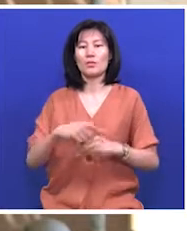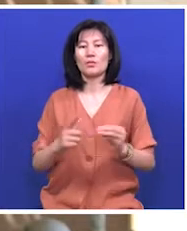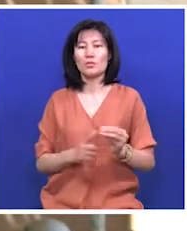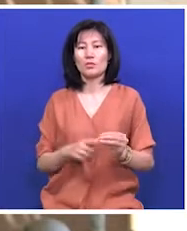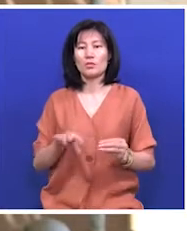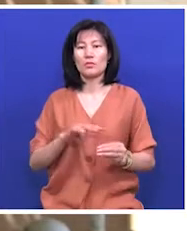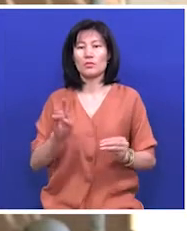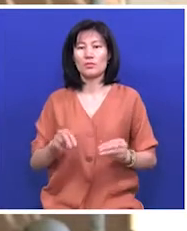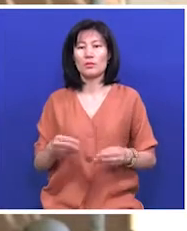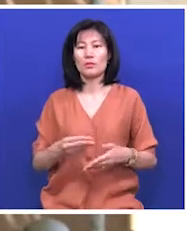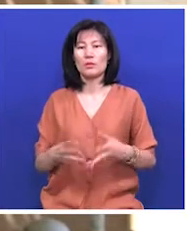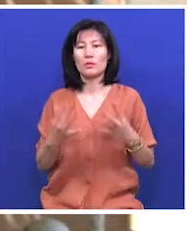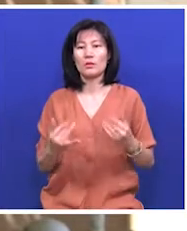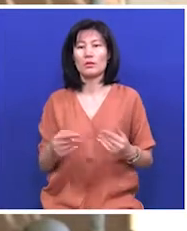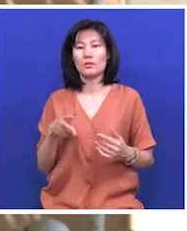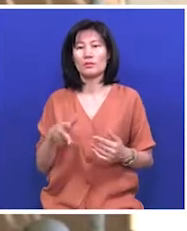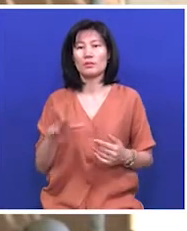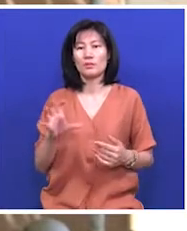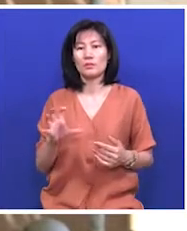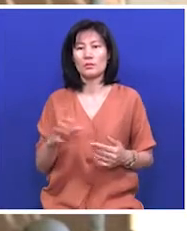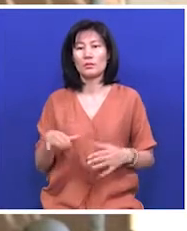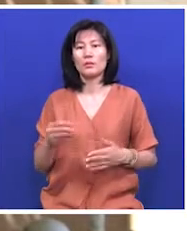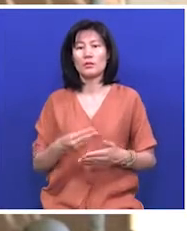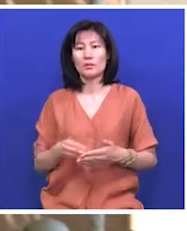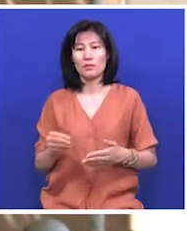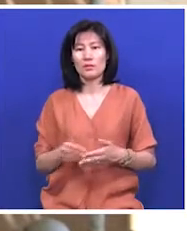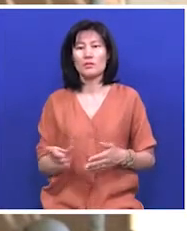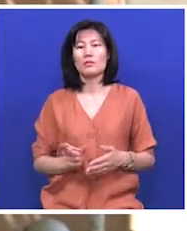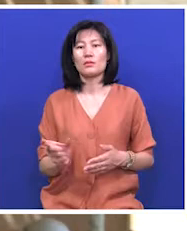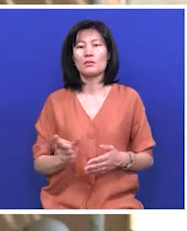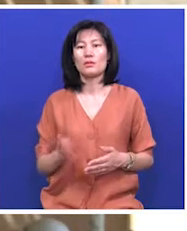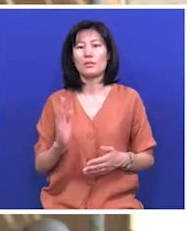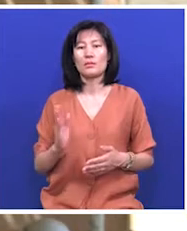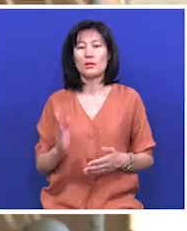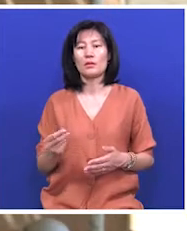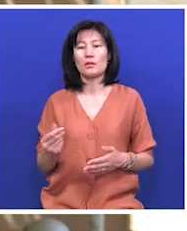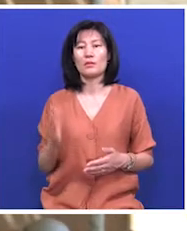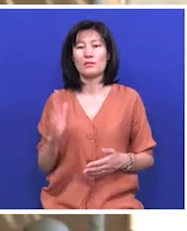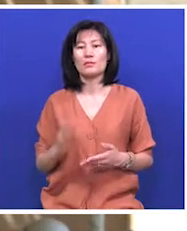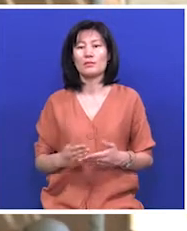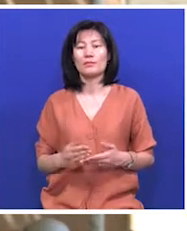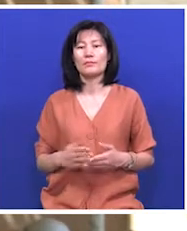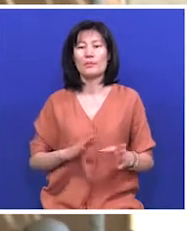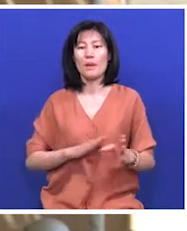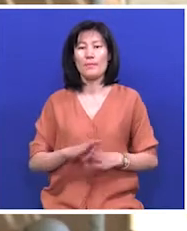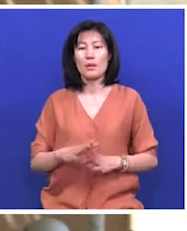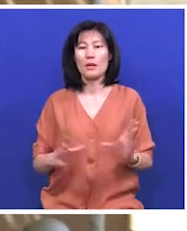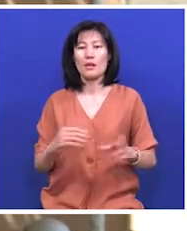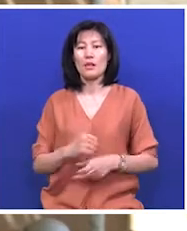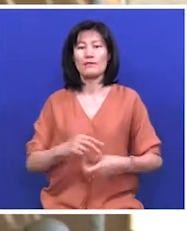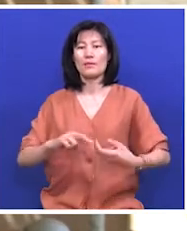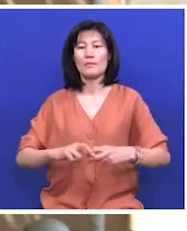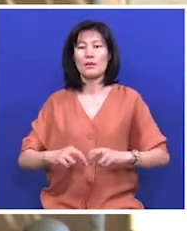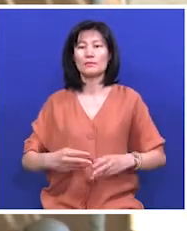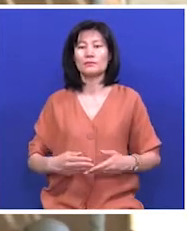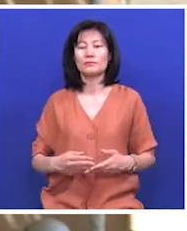үйге 17 миллионнан берілді. Қазір 8,5 миллионның бәрінің шөтін ақша түсіп атыр. Бірақ біз бұл жерде ең